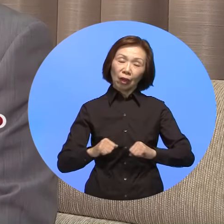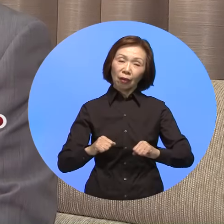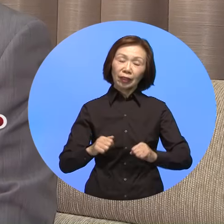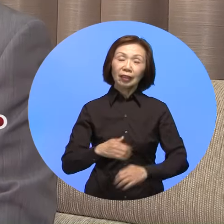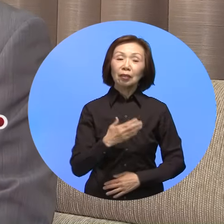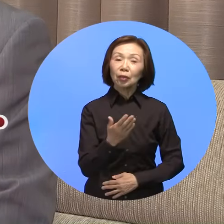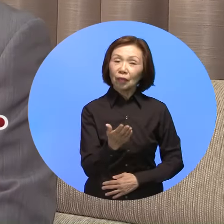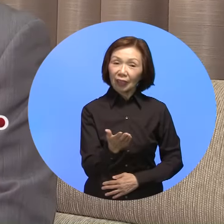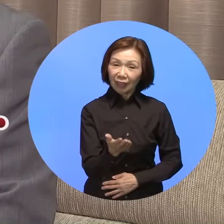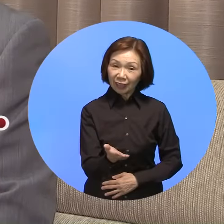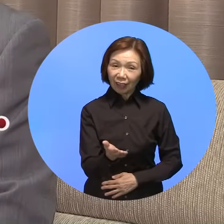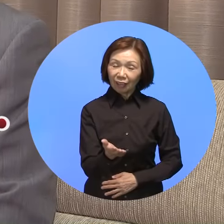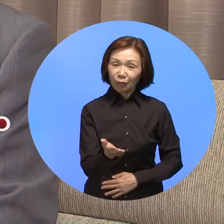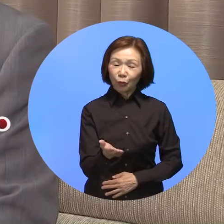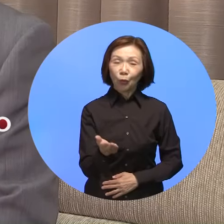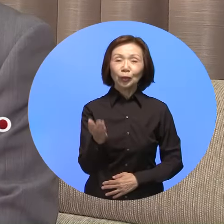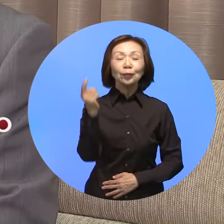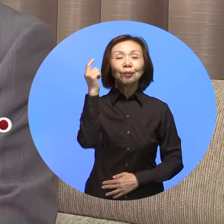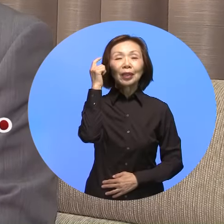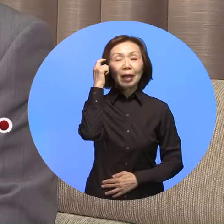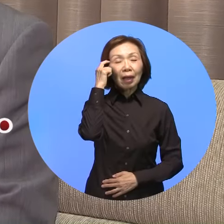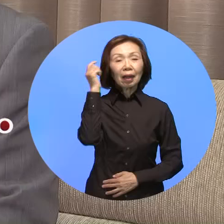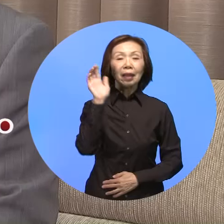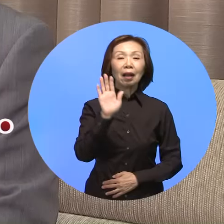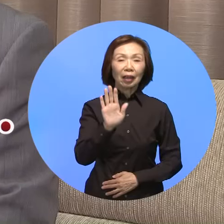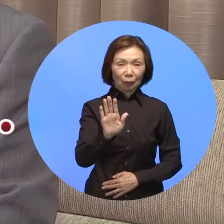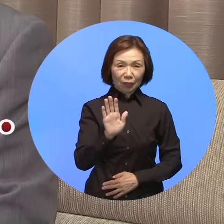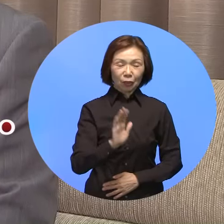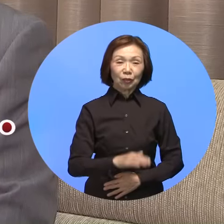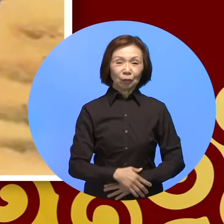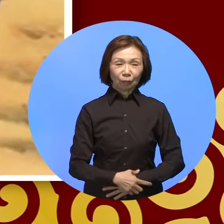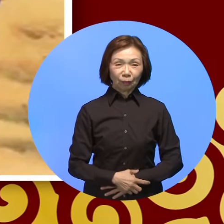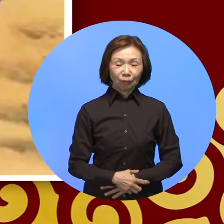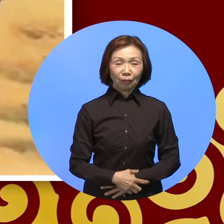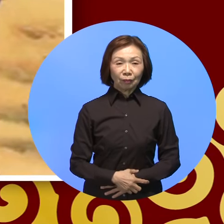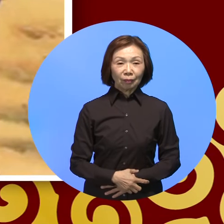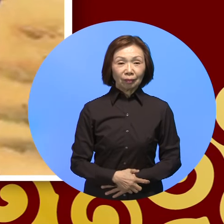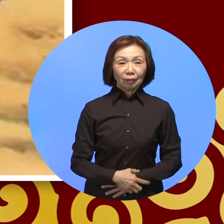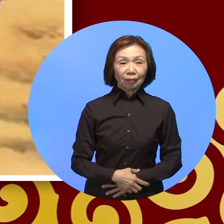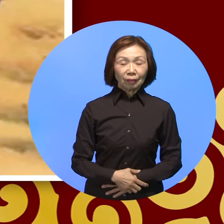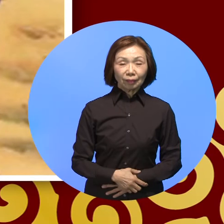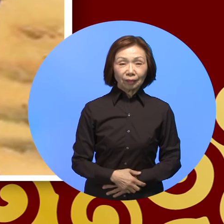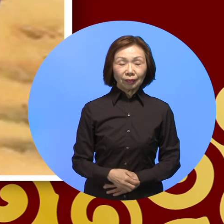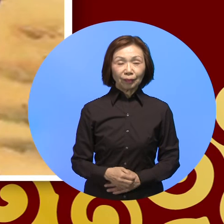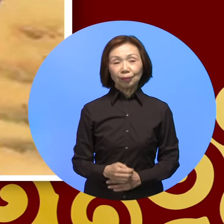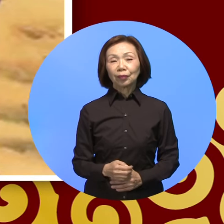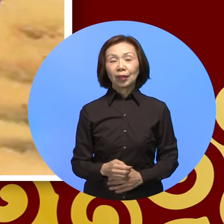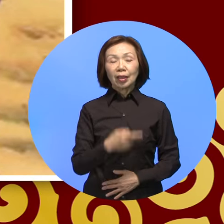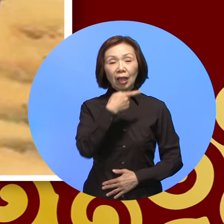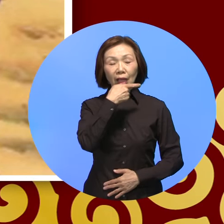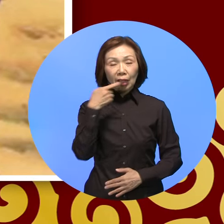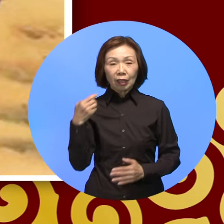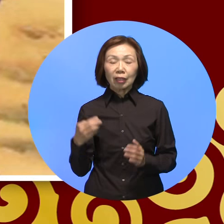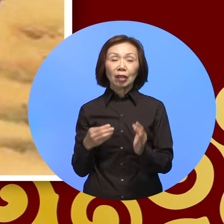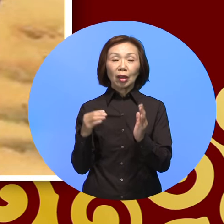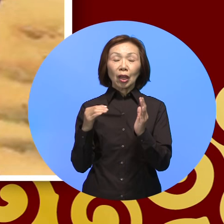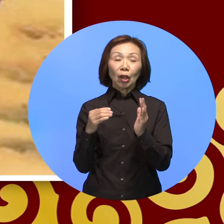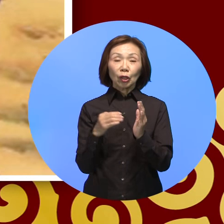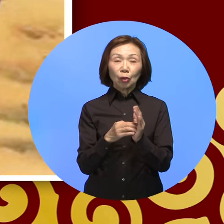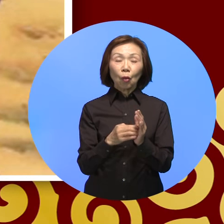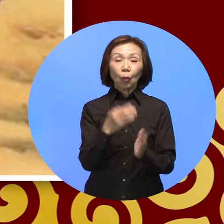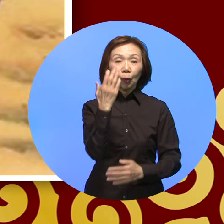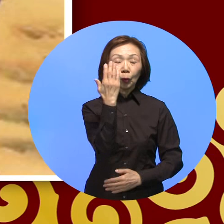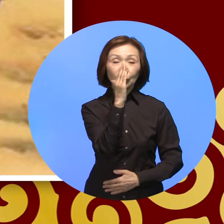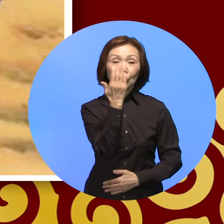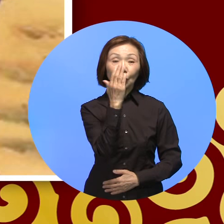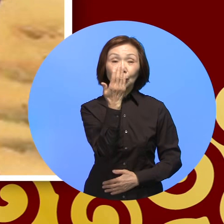かという仮説が浮かび上がってきました同郷とかですねあるいはその